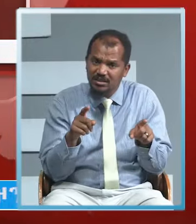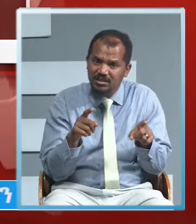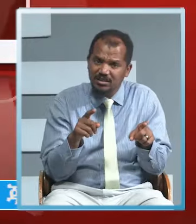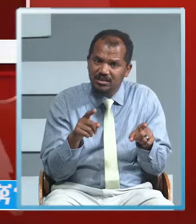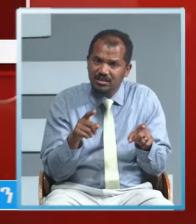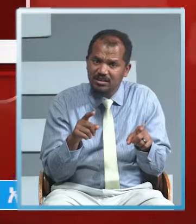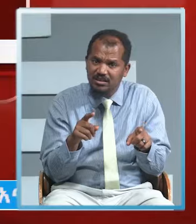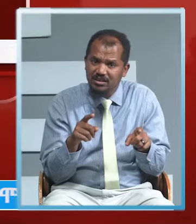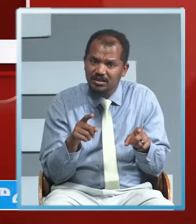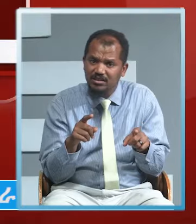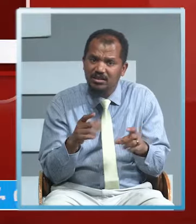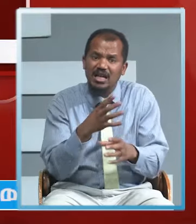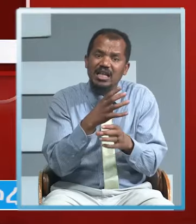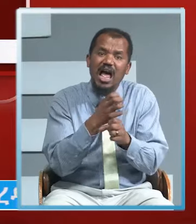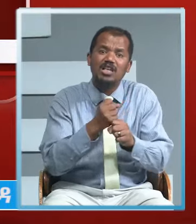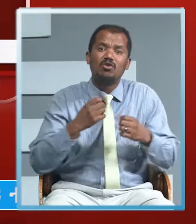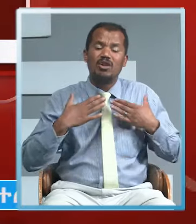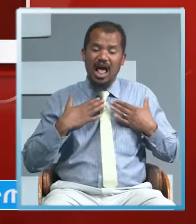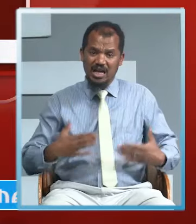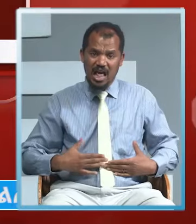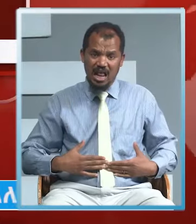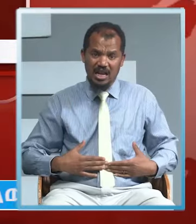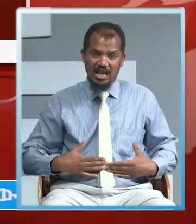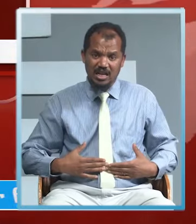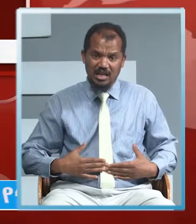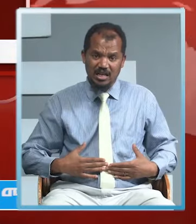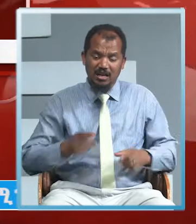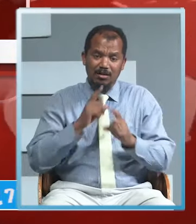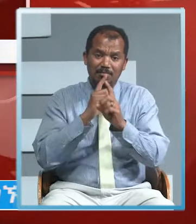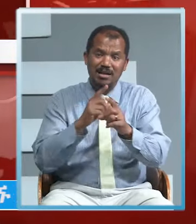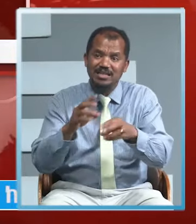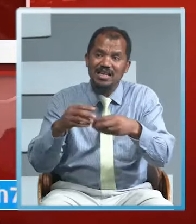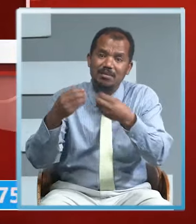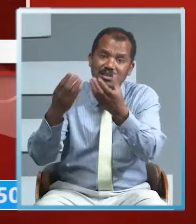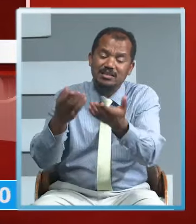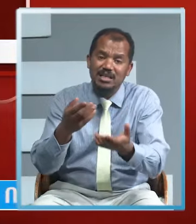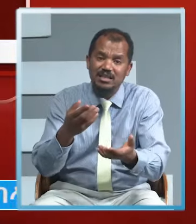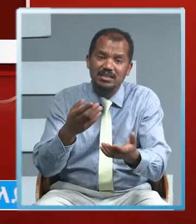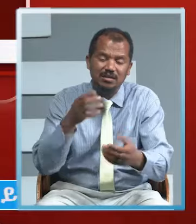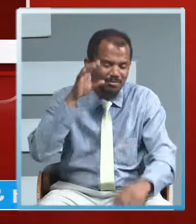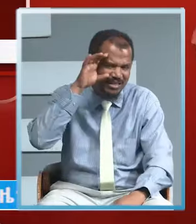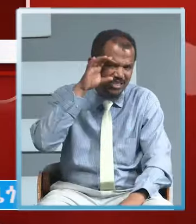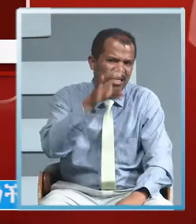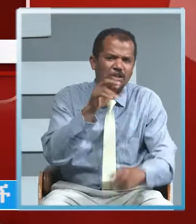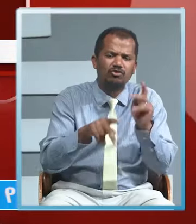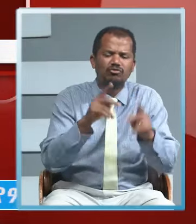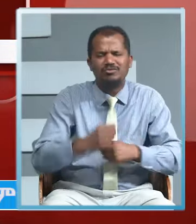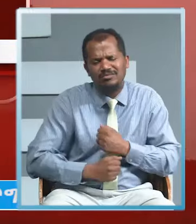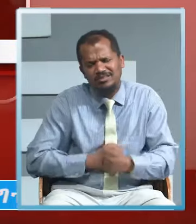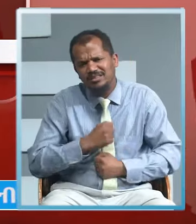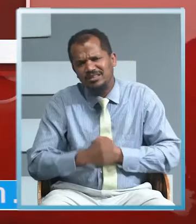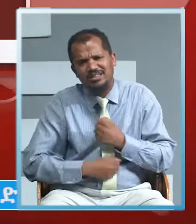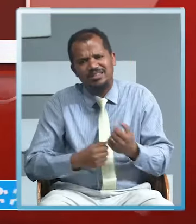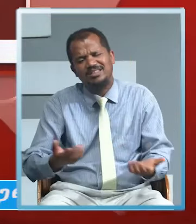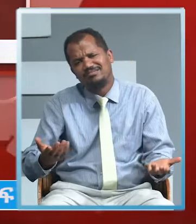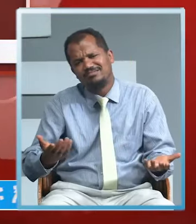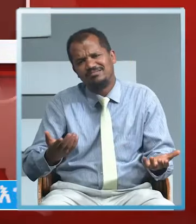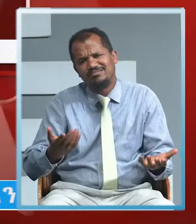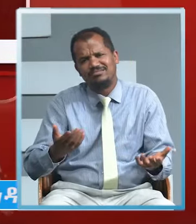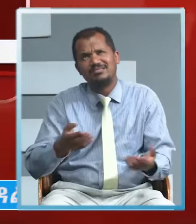የራሱም የያዘውን አካል መልስ ለመስጠት ሲል ነው በግዳጅ ህዝቡን እያሰቃየ ያለው። ብቻ